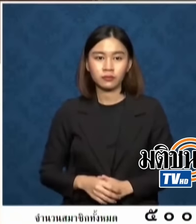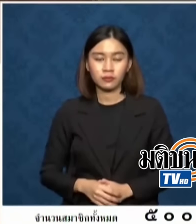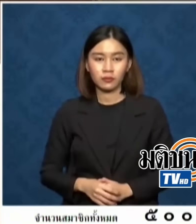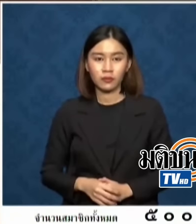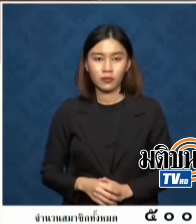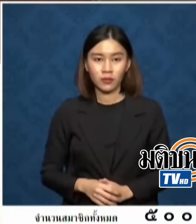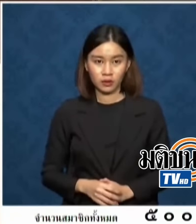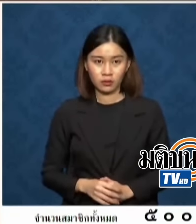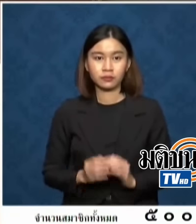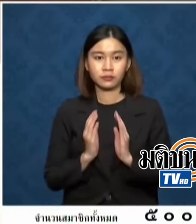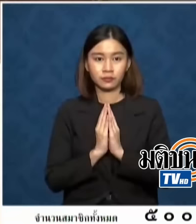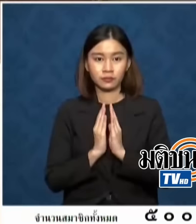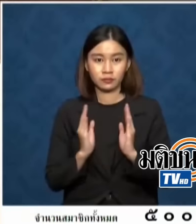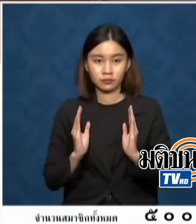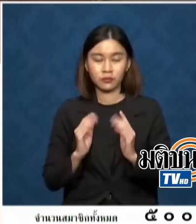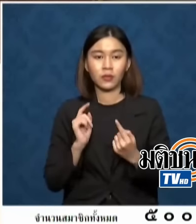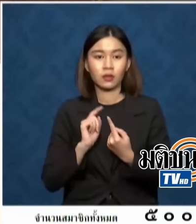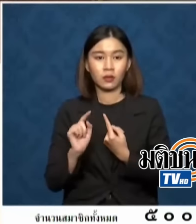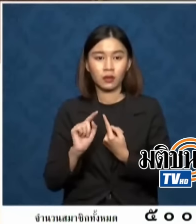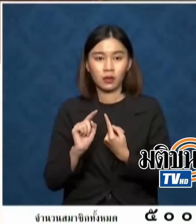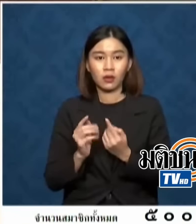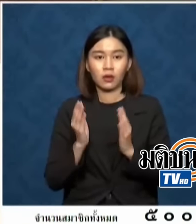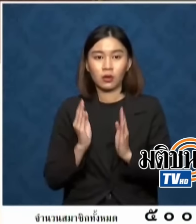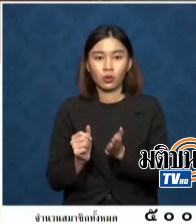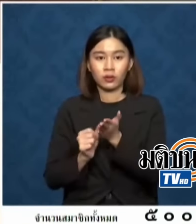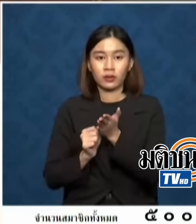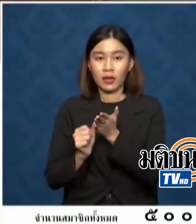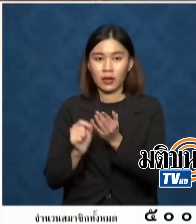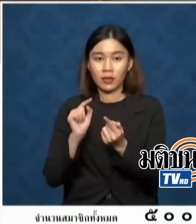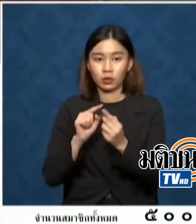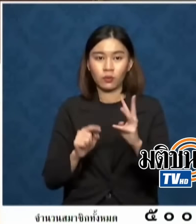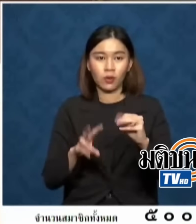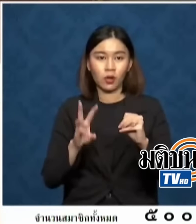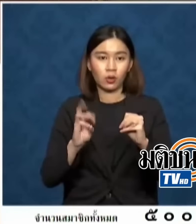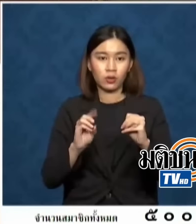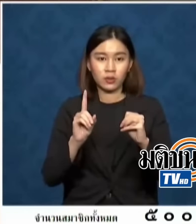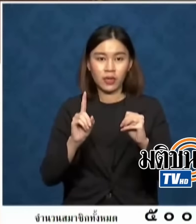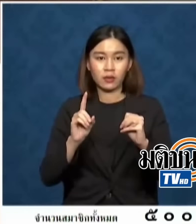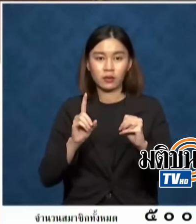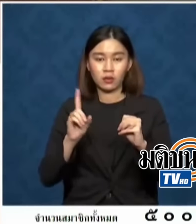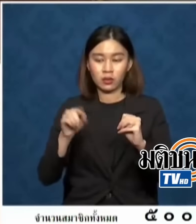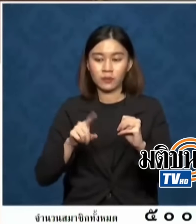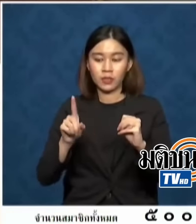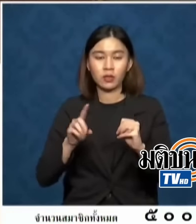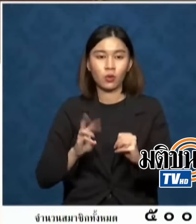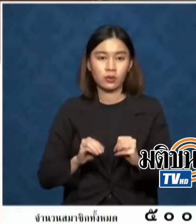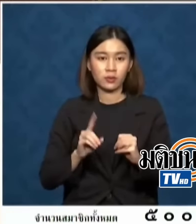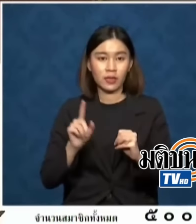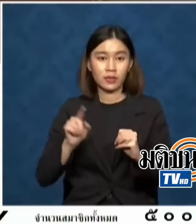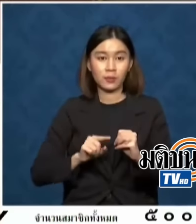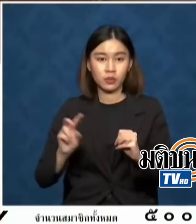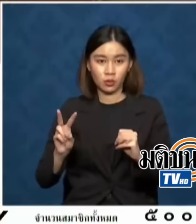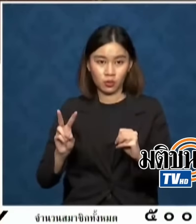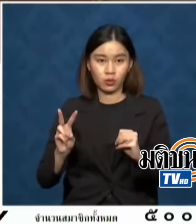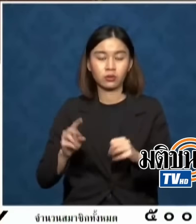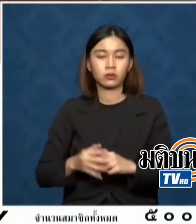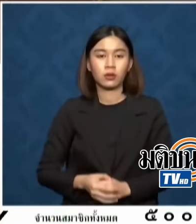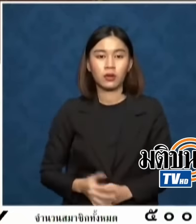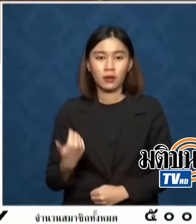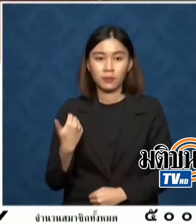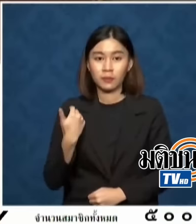ครับขอบคุณครับเนื่องจากมีผู้สงวนความเห็นในมาตรา61 61ทับ1 61ทับ2นะครับ